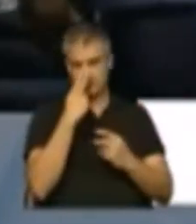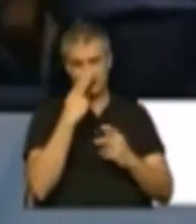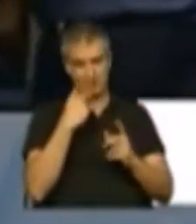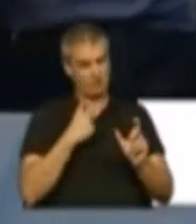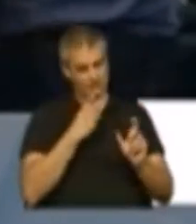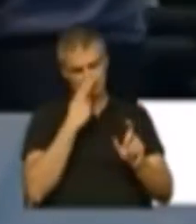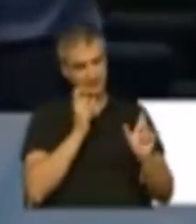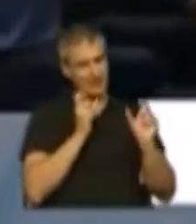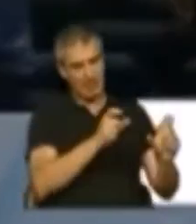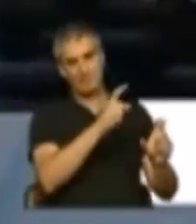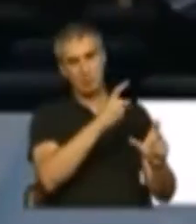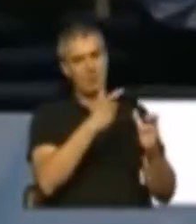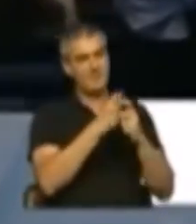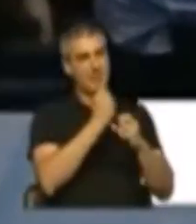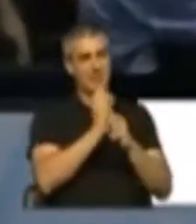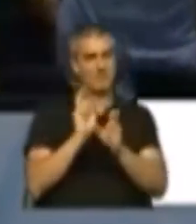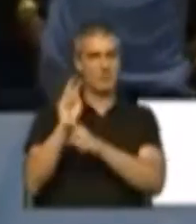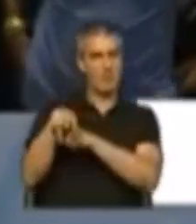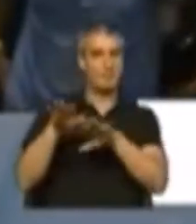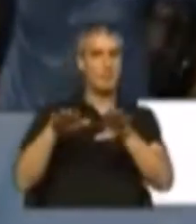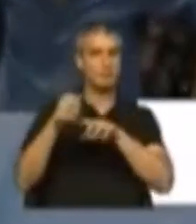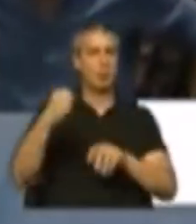ממפלגת העבודה לזחול לממשלת הימין.